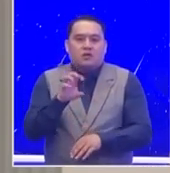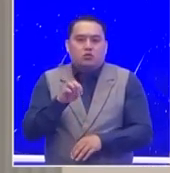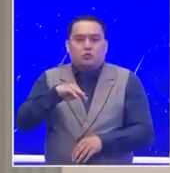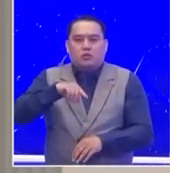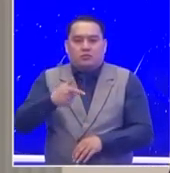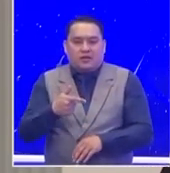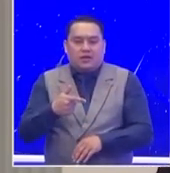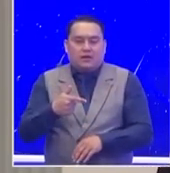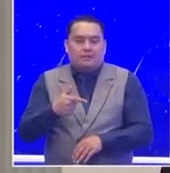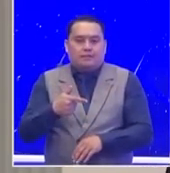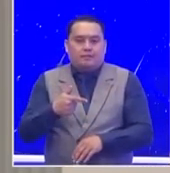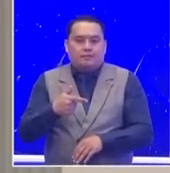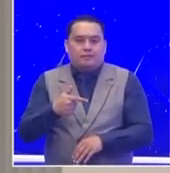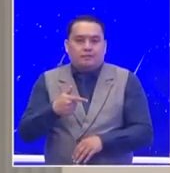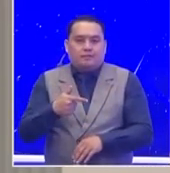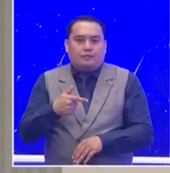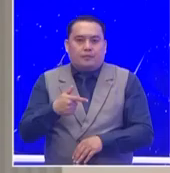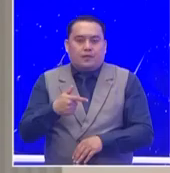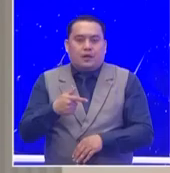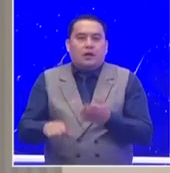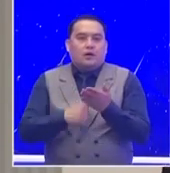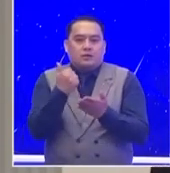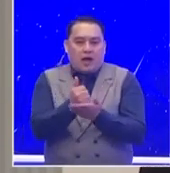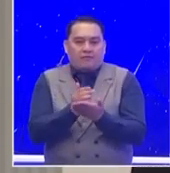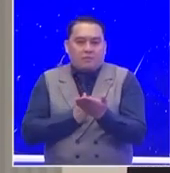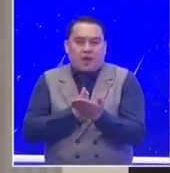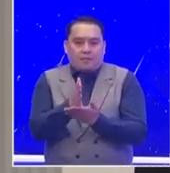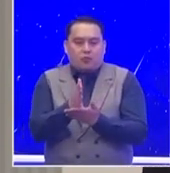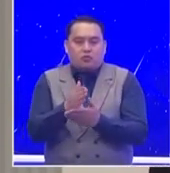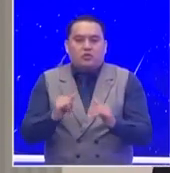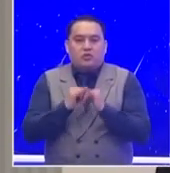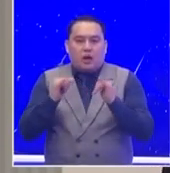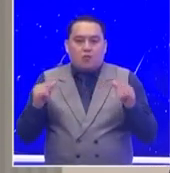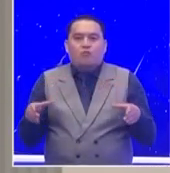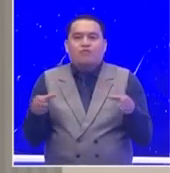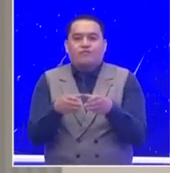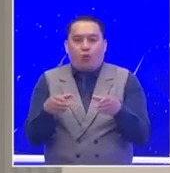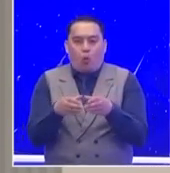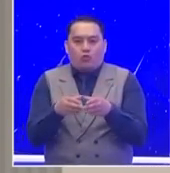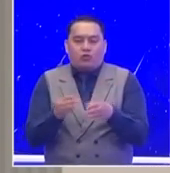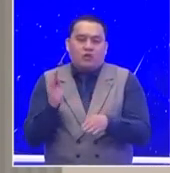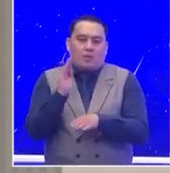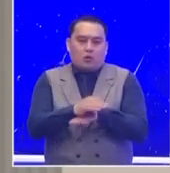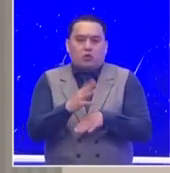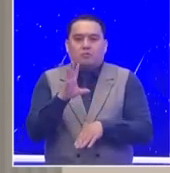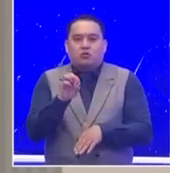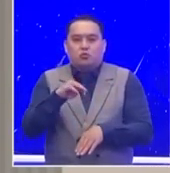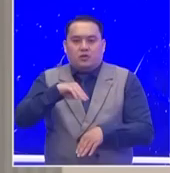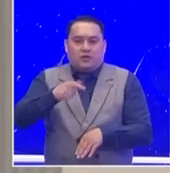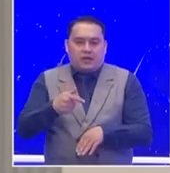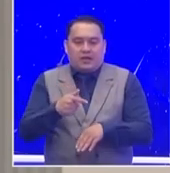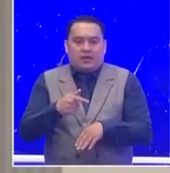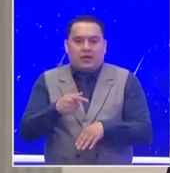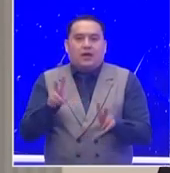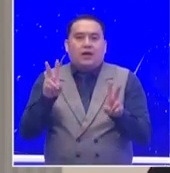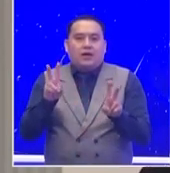тенге в приоритете с ФРП Даму, которая со своей стороны тоже дает 500 миллионов тенге. В